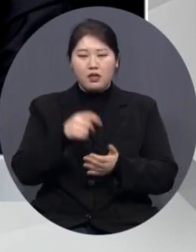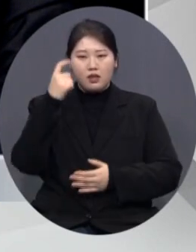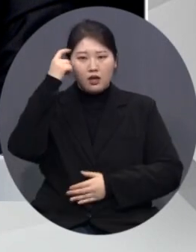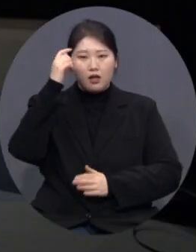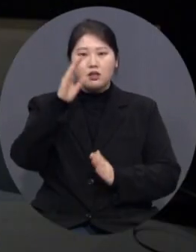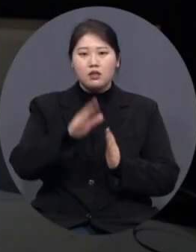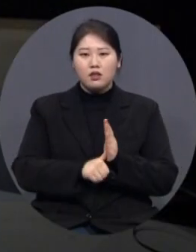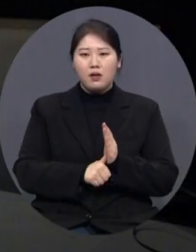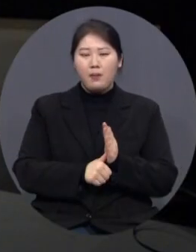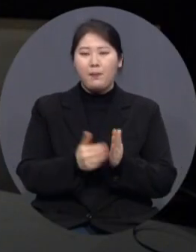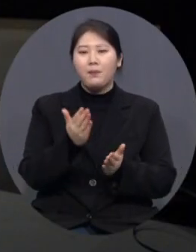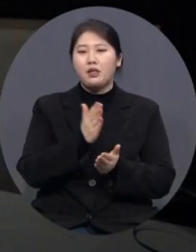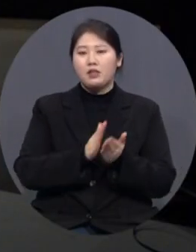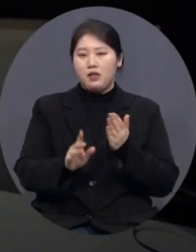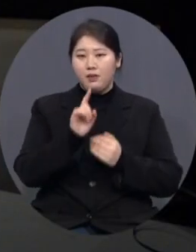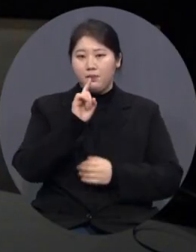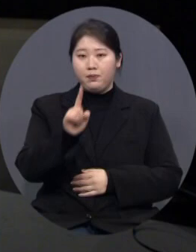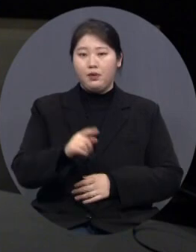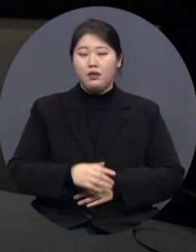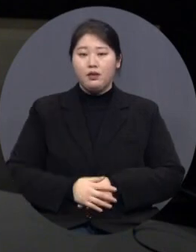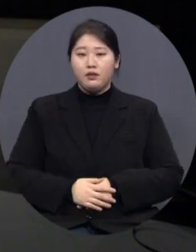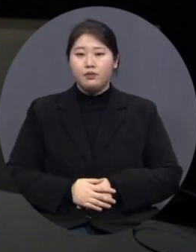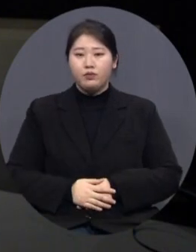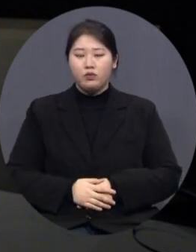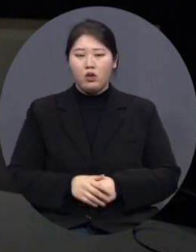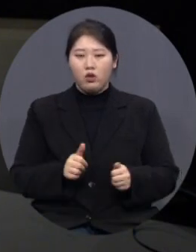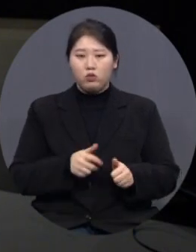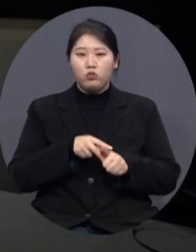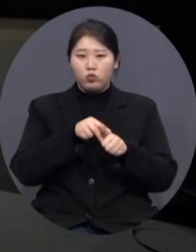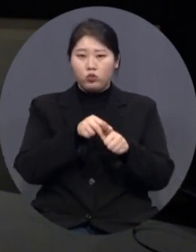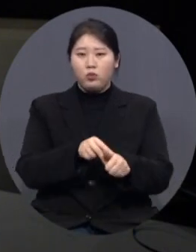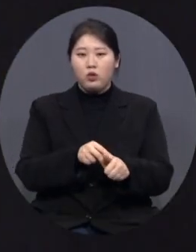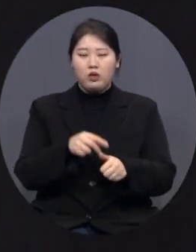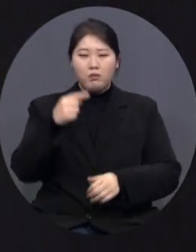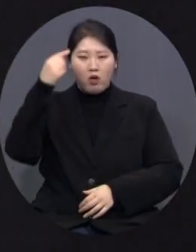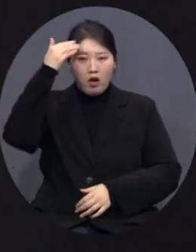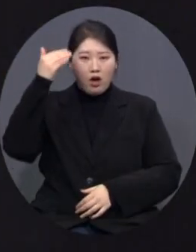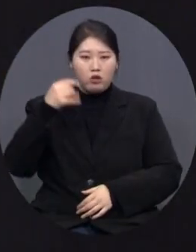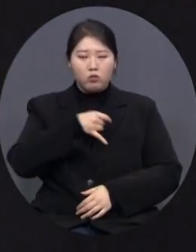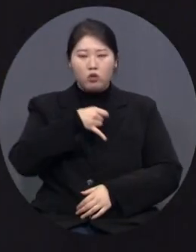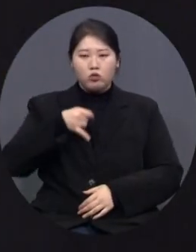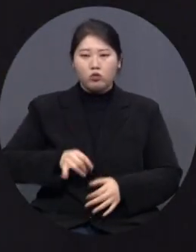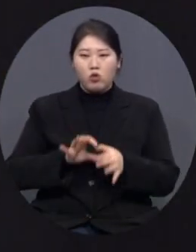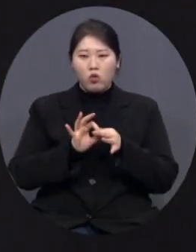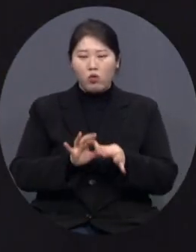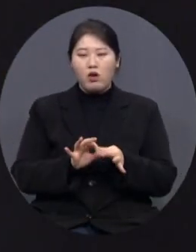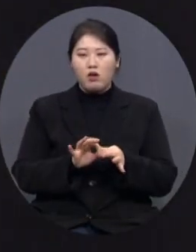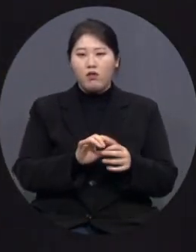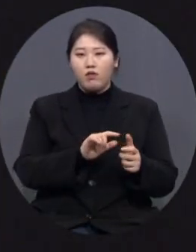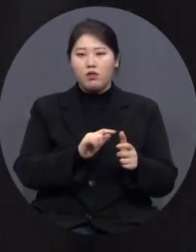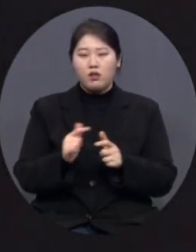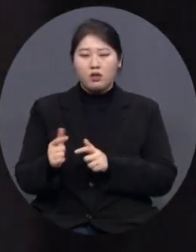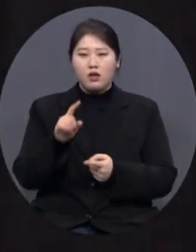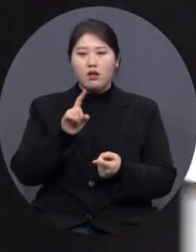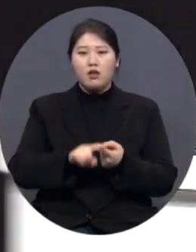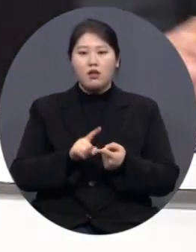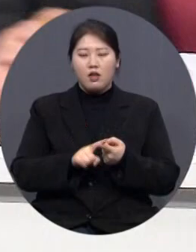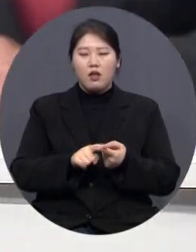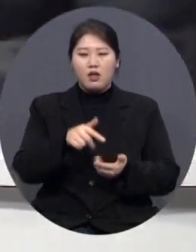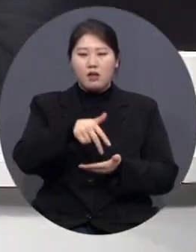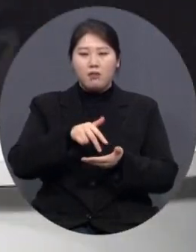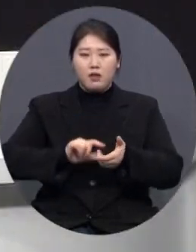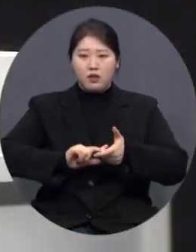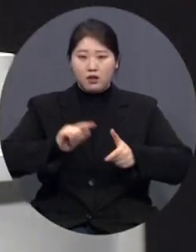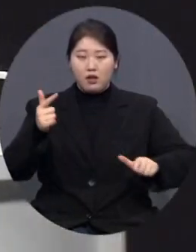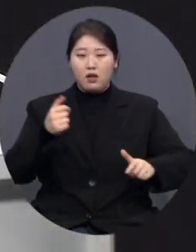못한 발언이다 두 후보는 한중관계 악화의 책임과 주택 정책 등에서도 뚜렷한 입장 차이를